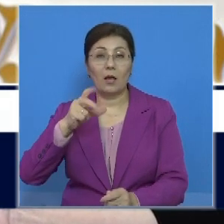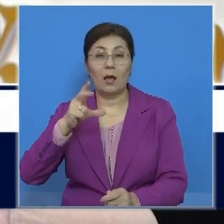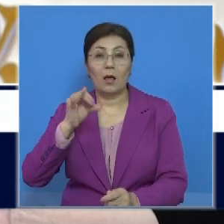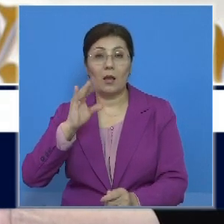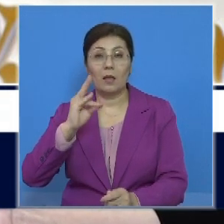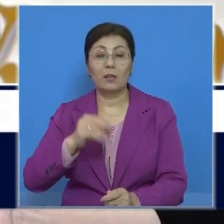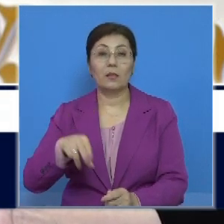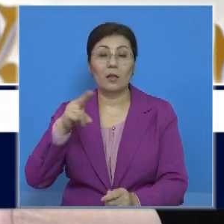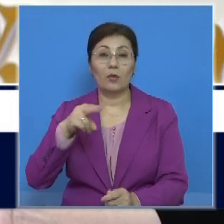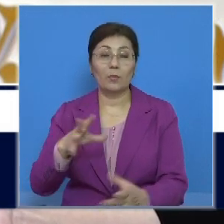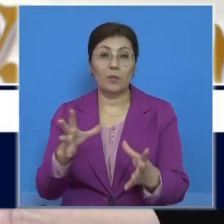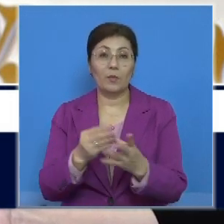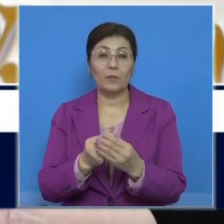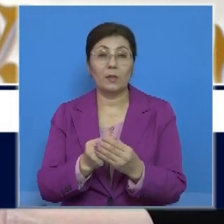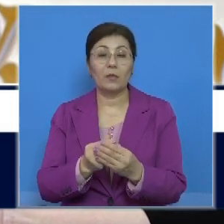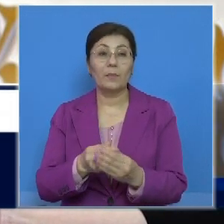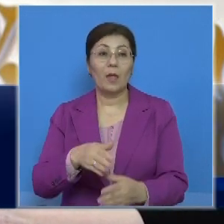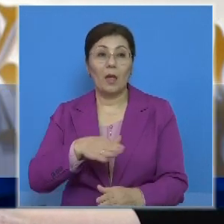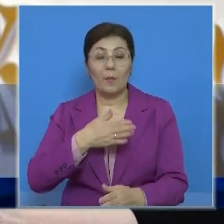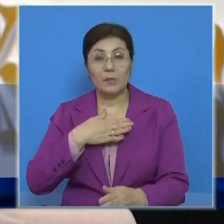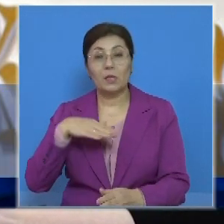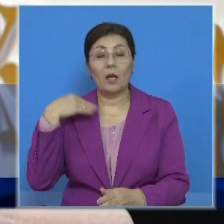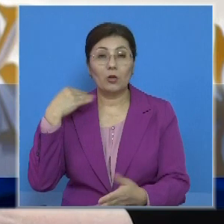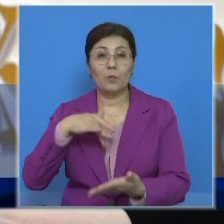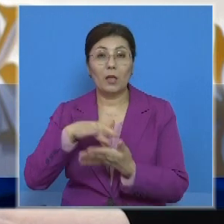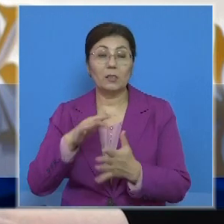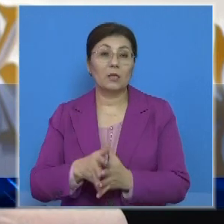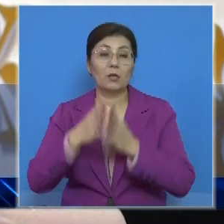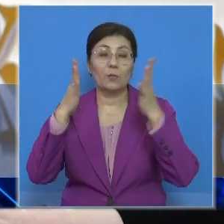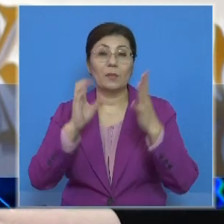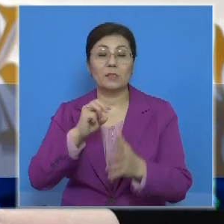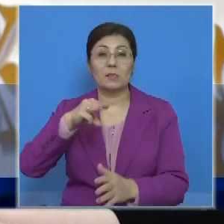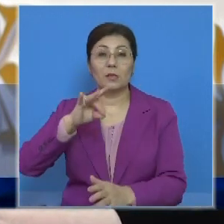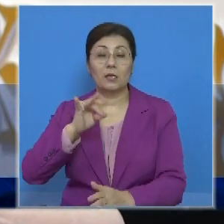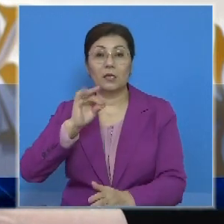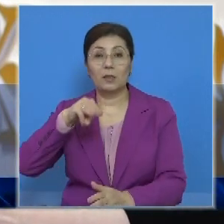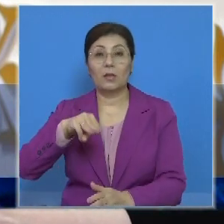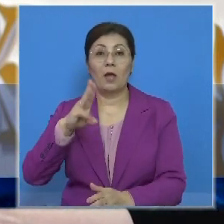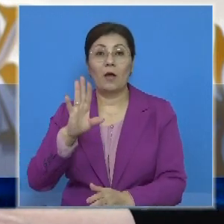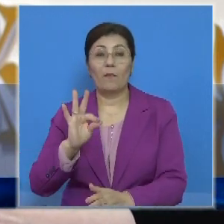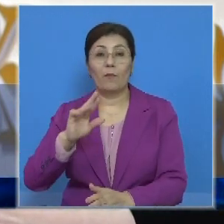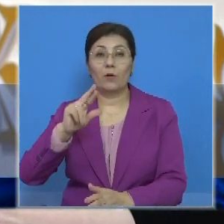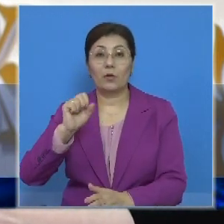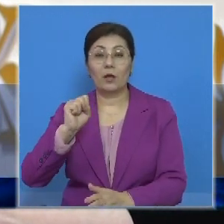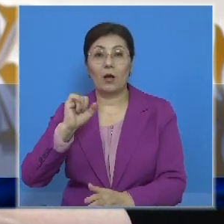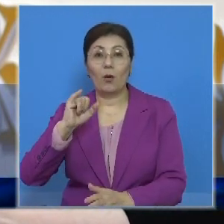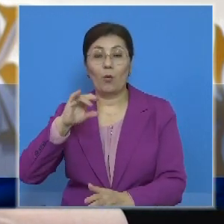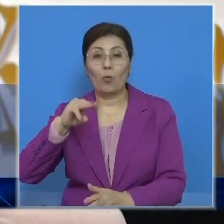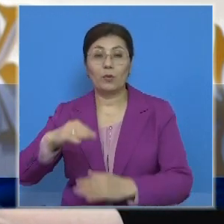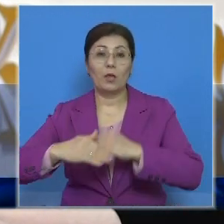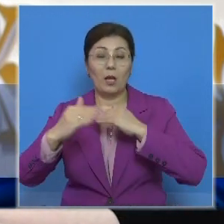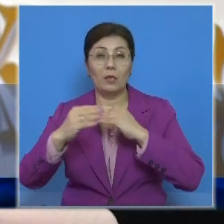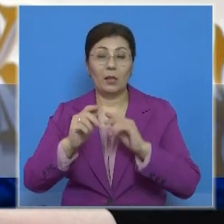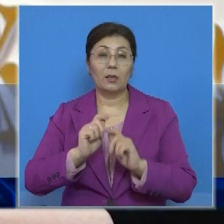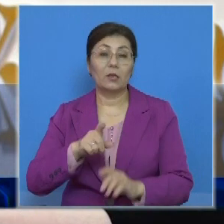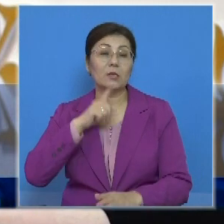қаламызда теңдесі жоқ республика көлемінде үлкен стрит воркаут алаңын жастарға сыйлайын деп отыр. Оған